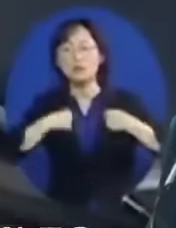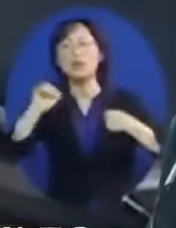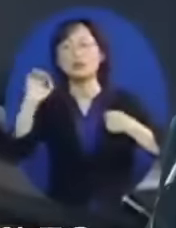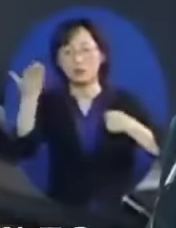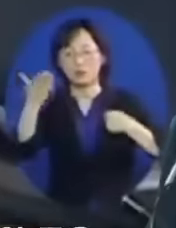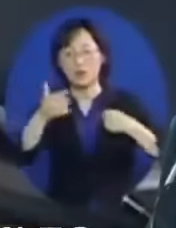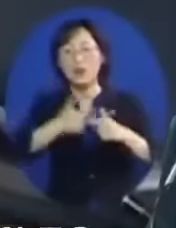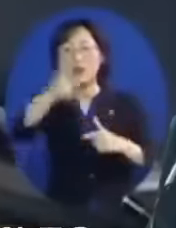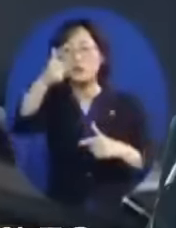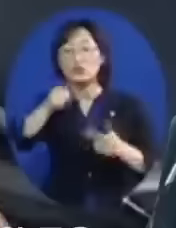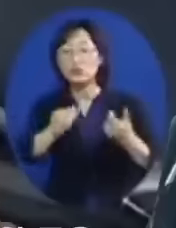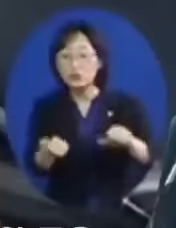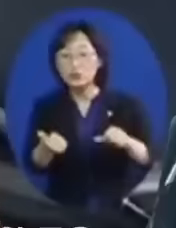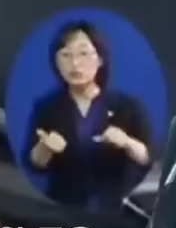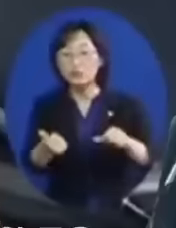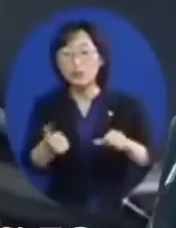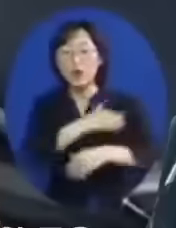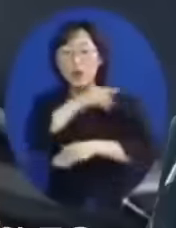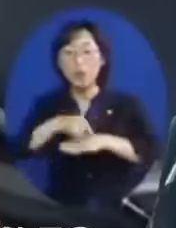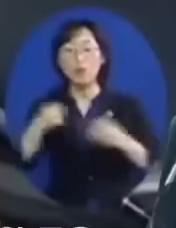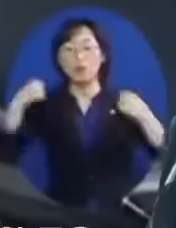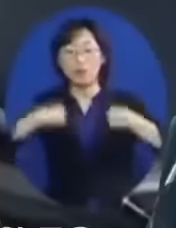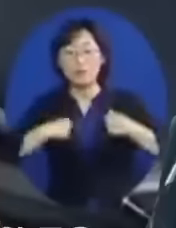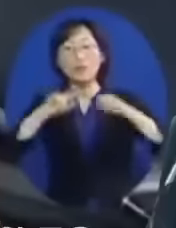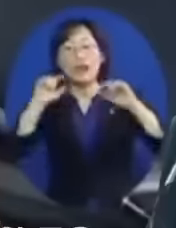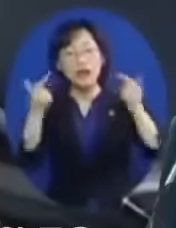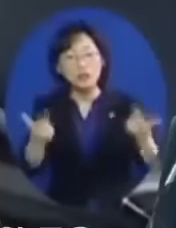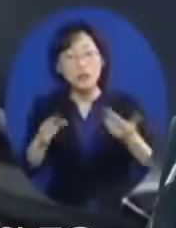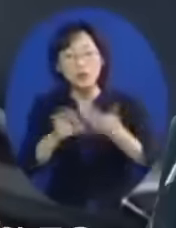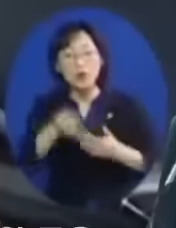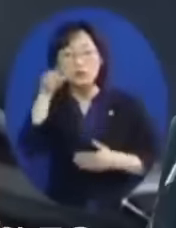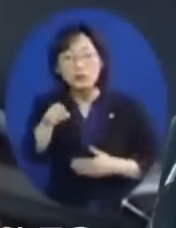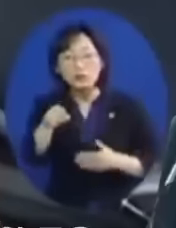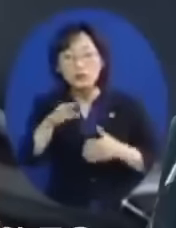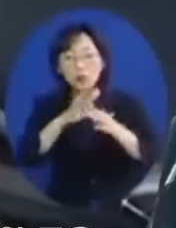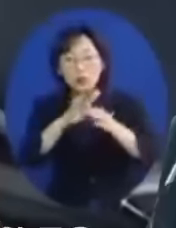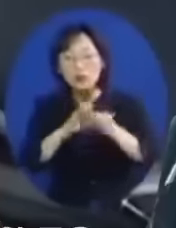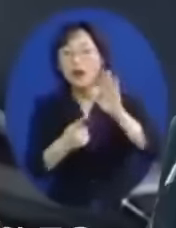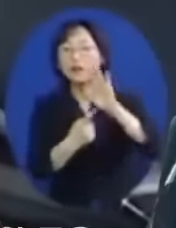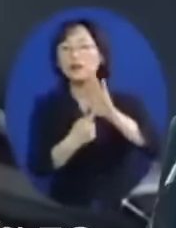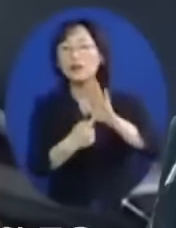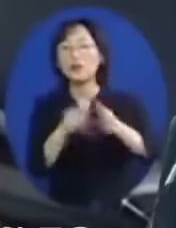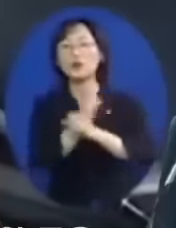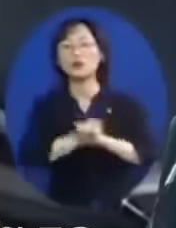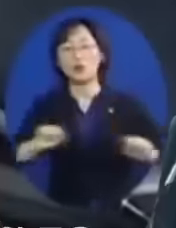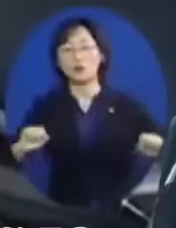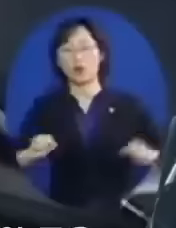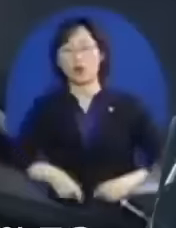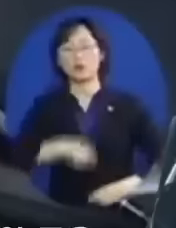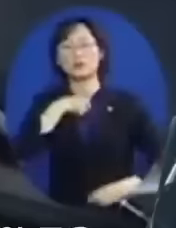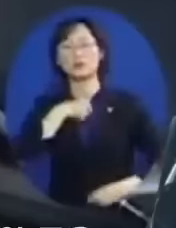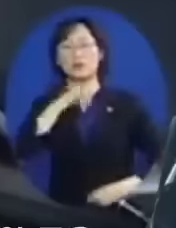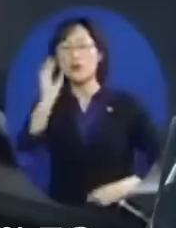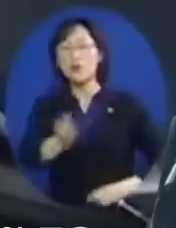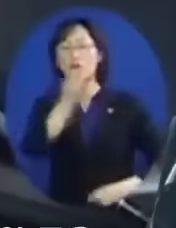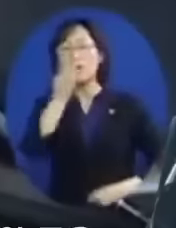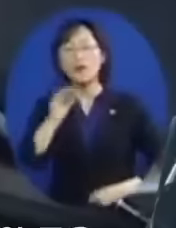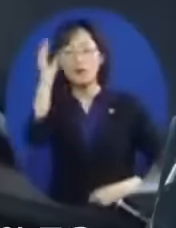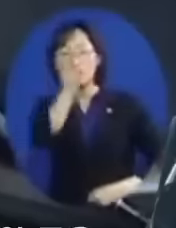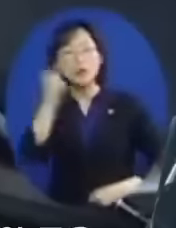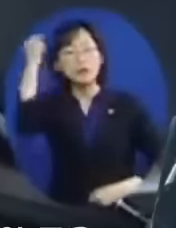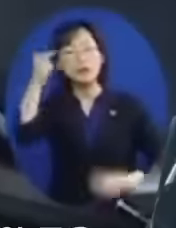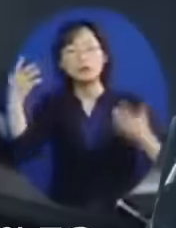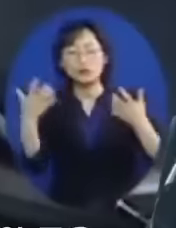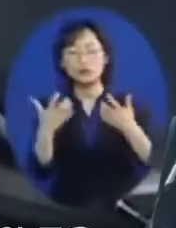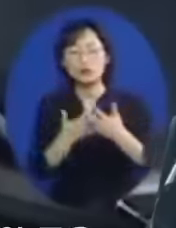것입니다. 예수의 죽음을 몸에 긁어지지 않으면 그를 통해서 나타나는 용서와 의, 거룩함과 성령